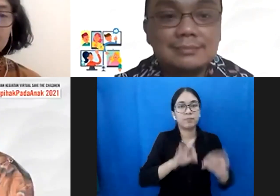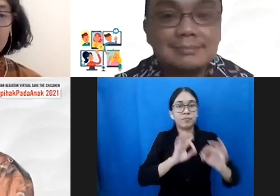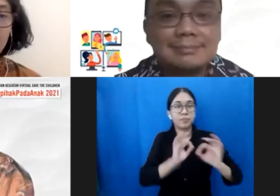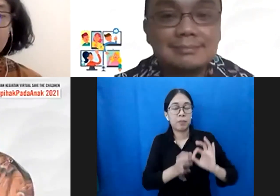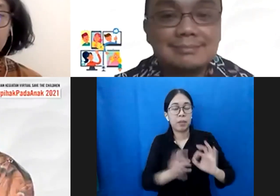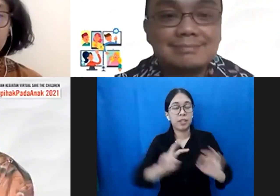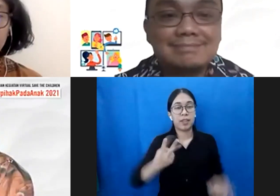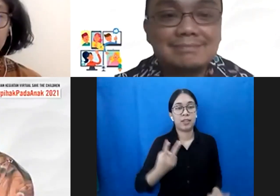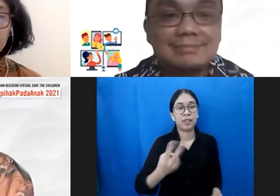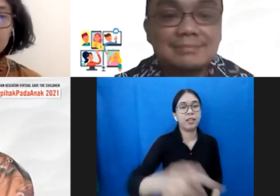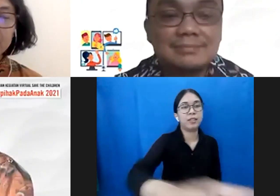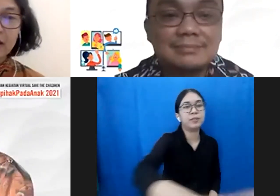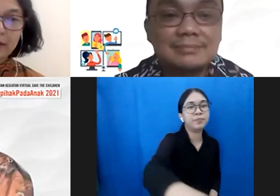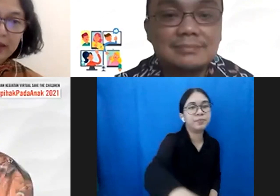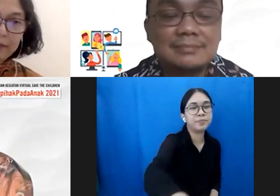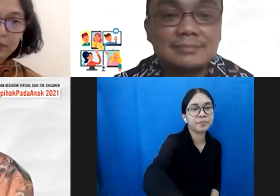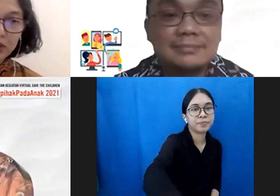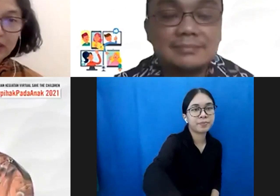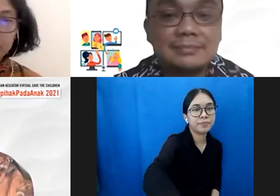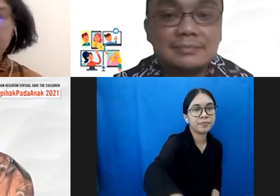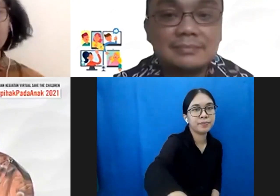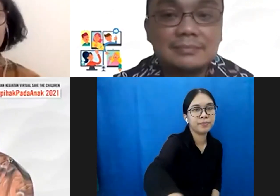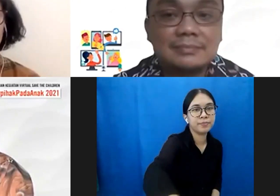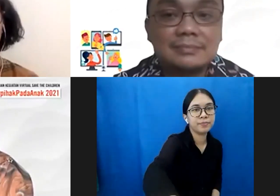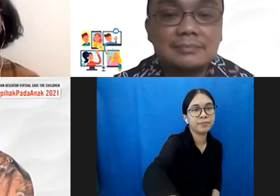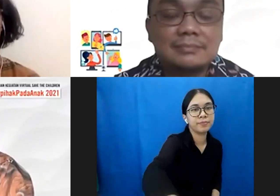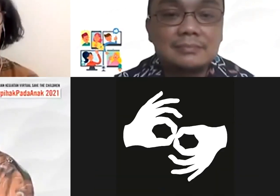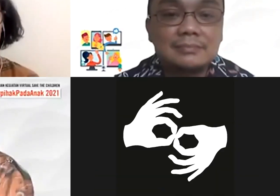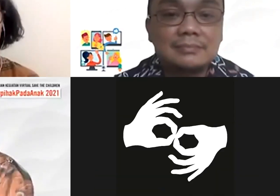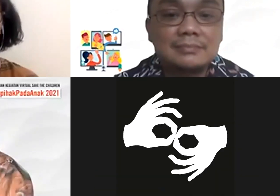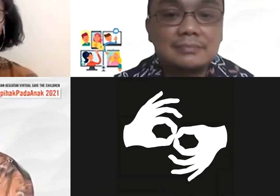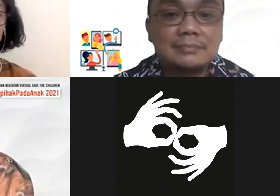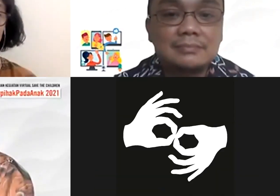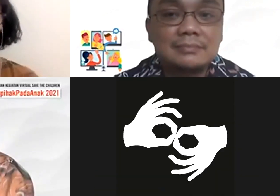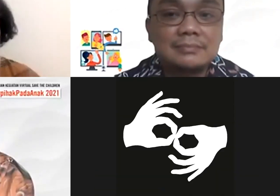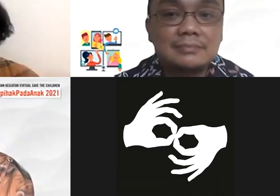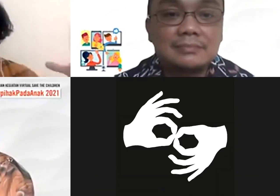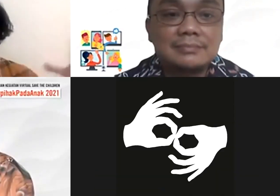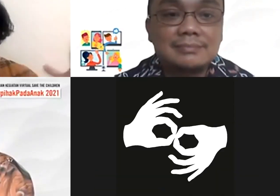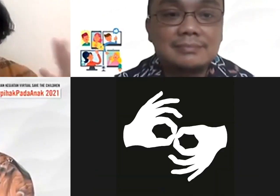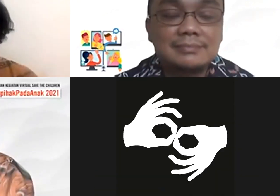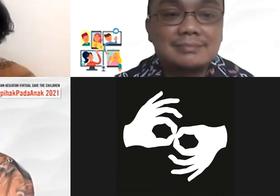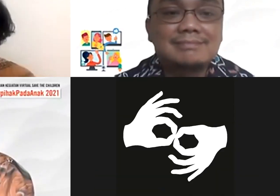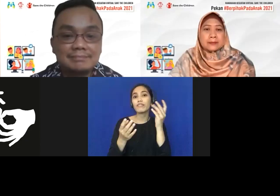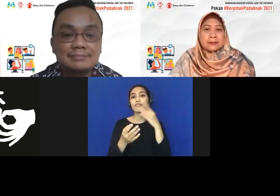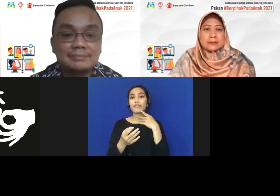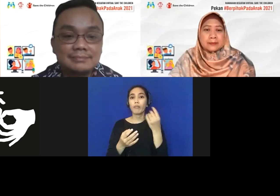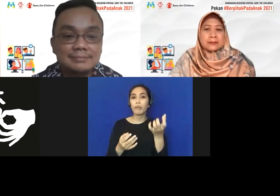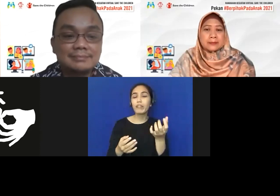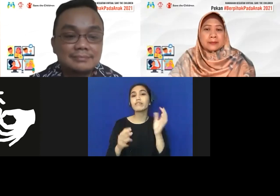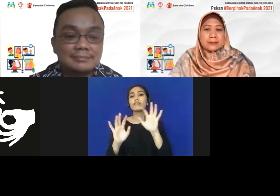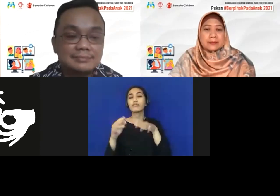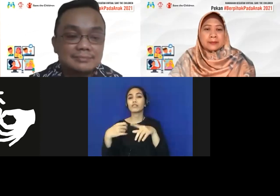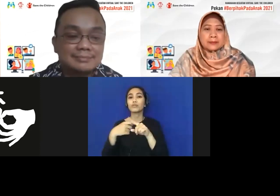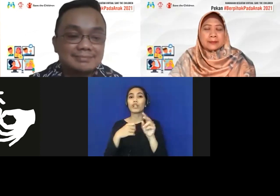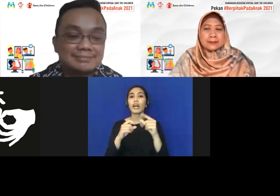ada kerangkanya adalah promotif, preventif, kuratif, dan rehabilitasi. Jadi sebenarnya sangat komprehensif gitu. Terima